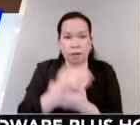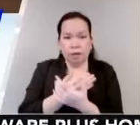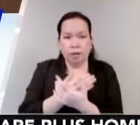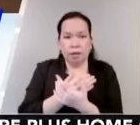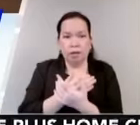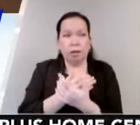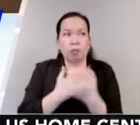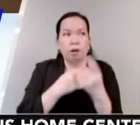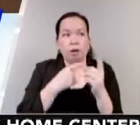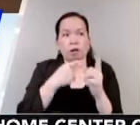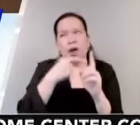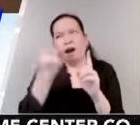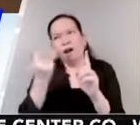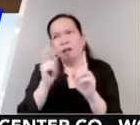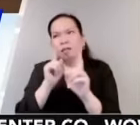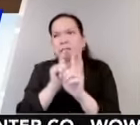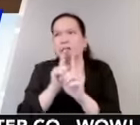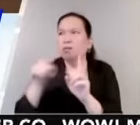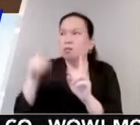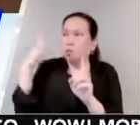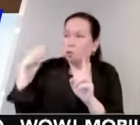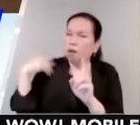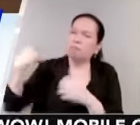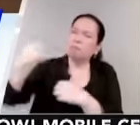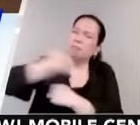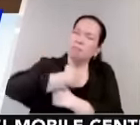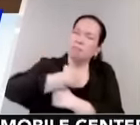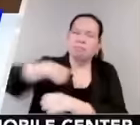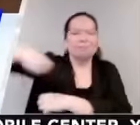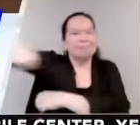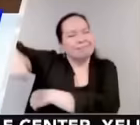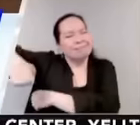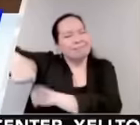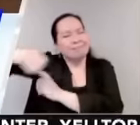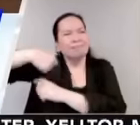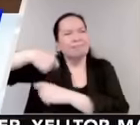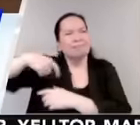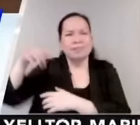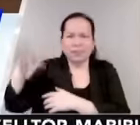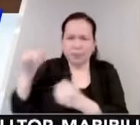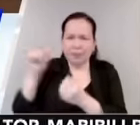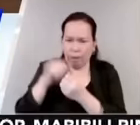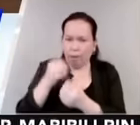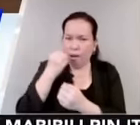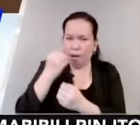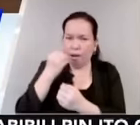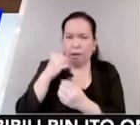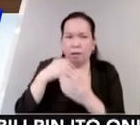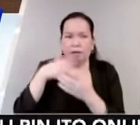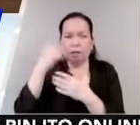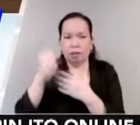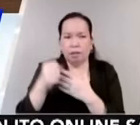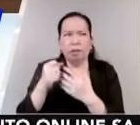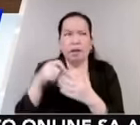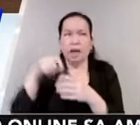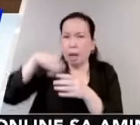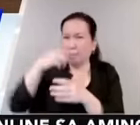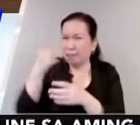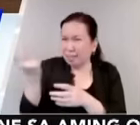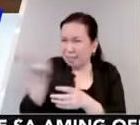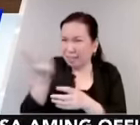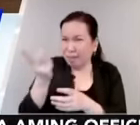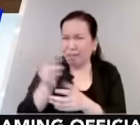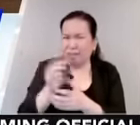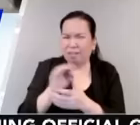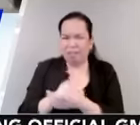siya, inaakbayan. Tapos inaaya siyang kumain sa labas, magkape silang dalawa lang. Sabi ko, hindi